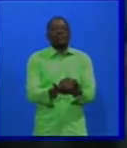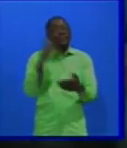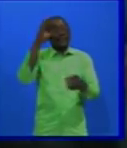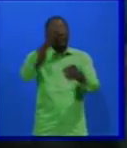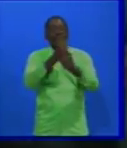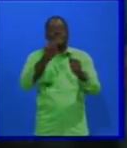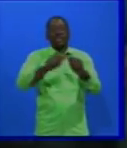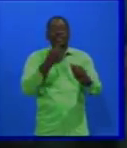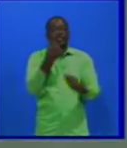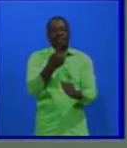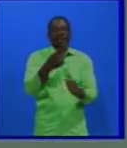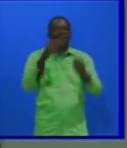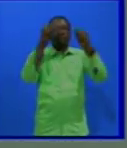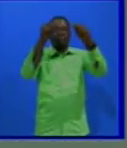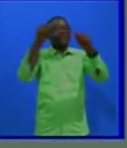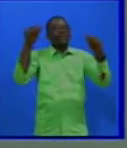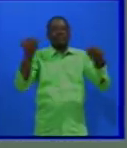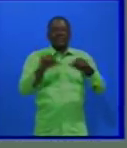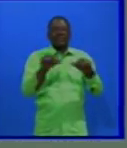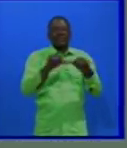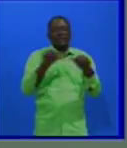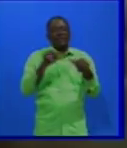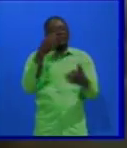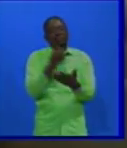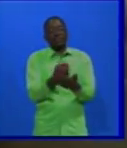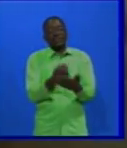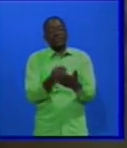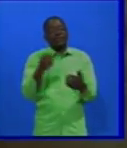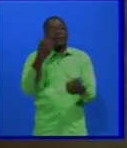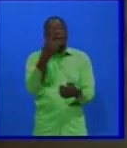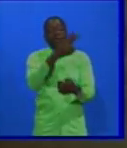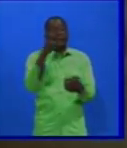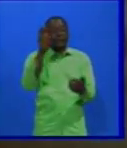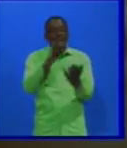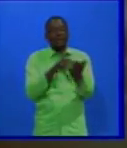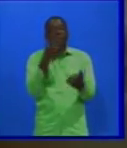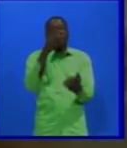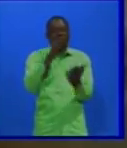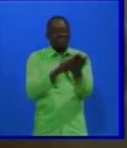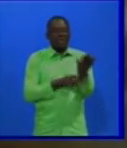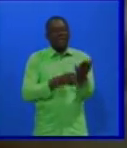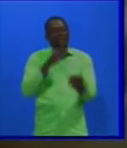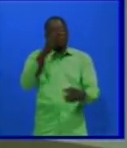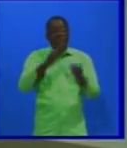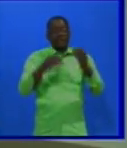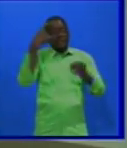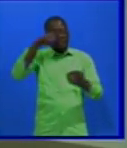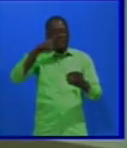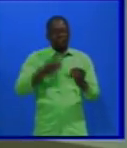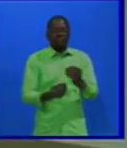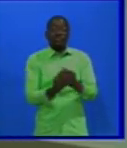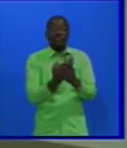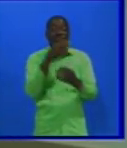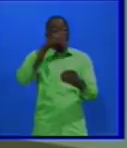chacun une attestation et des sommes allant de 200 à 1 million de francs CFA. Le jury recommande la promotion des